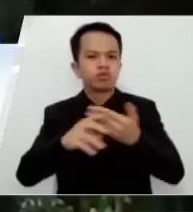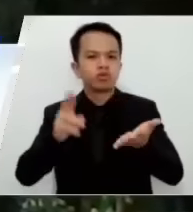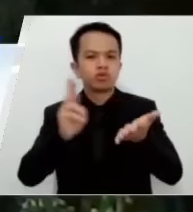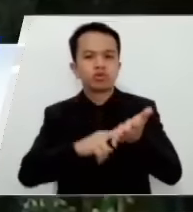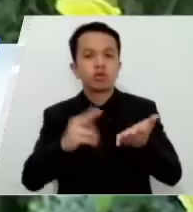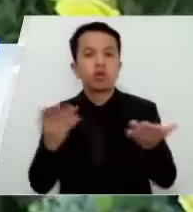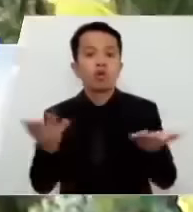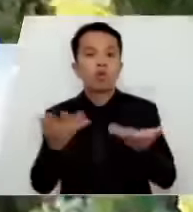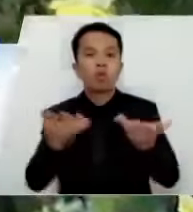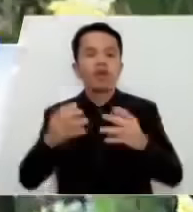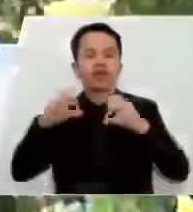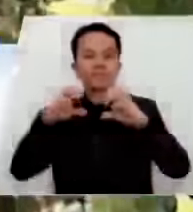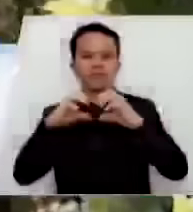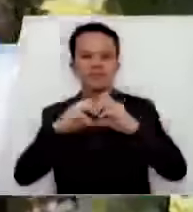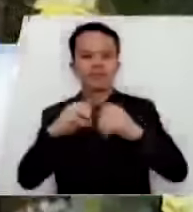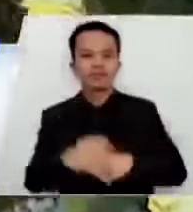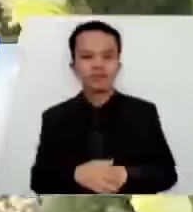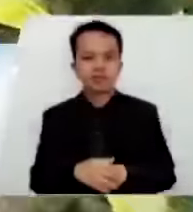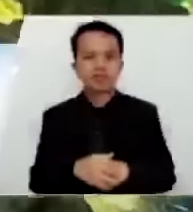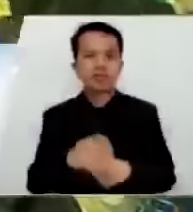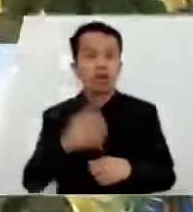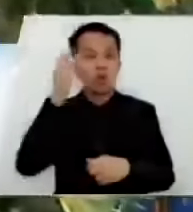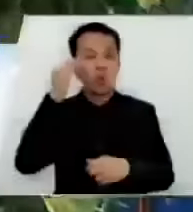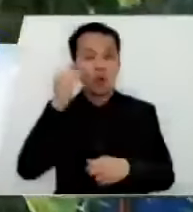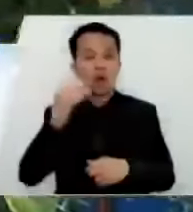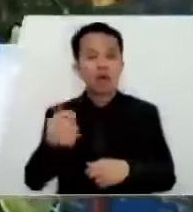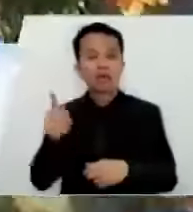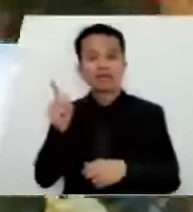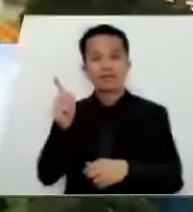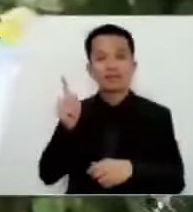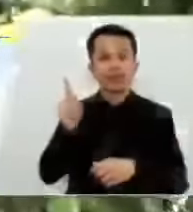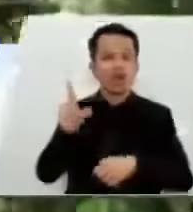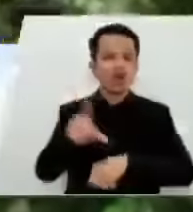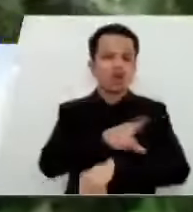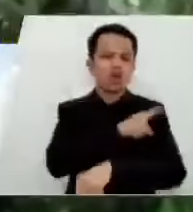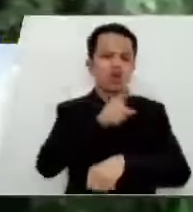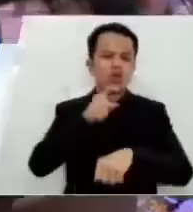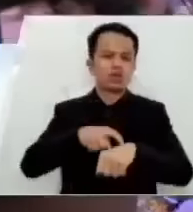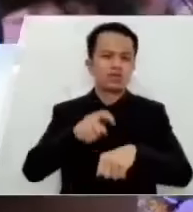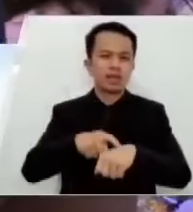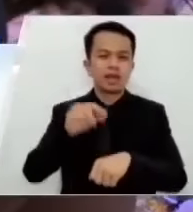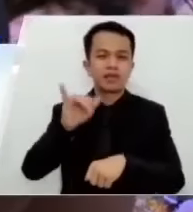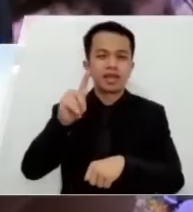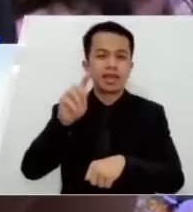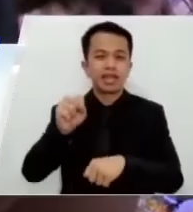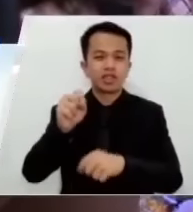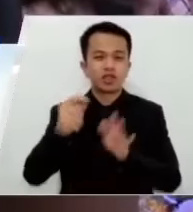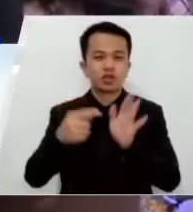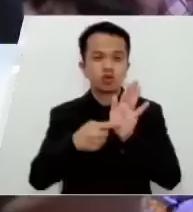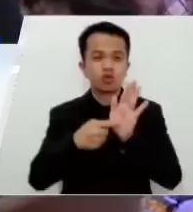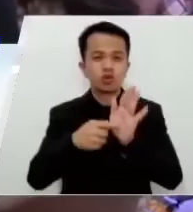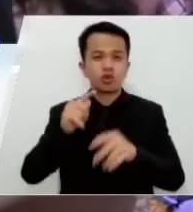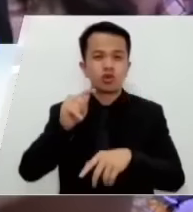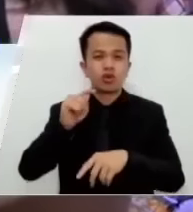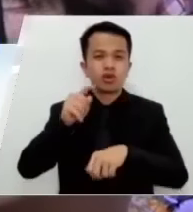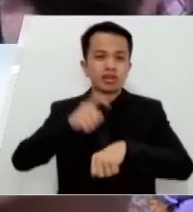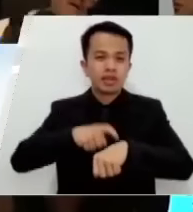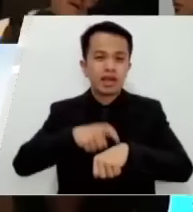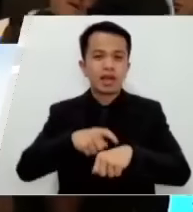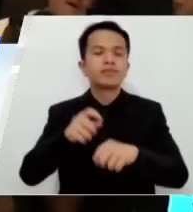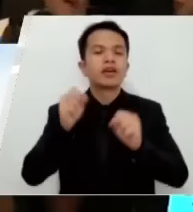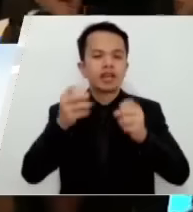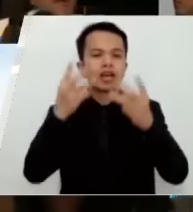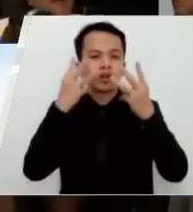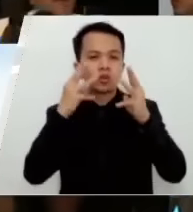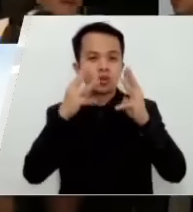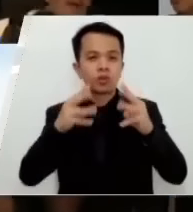GMA dahil ang Kapamilya longest running noontime show na it's Showtime mapapanood na hindi lang sa